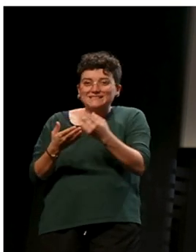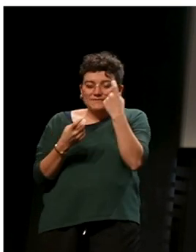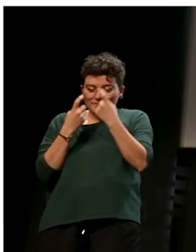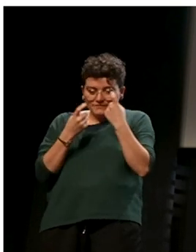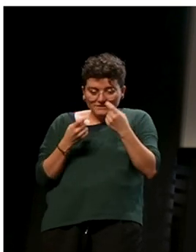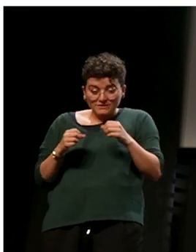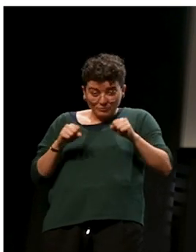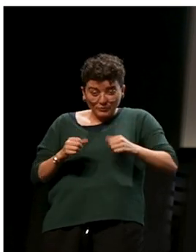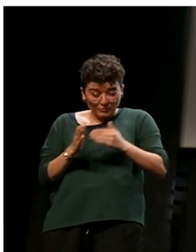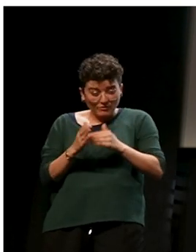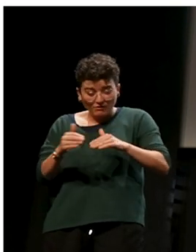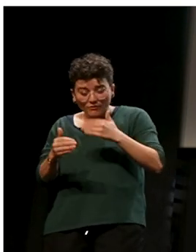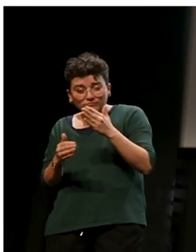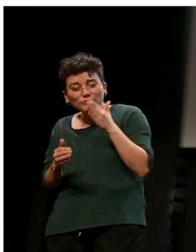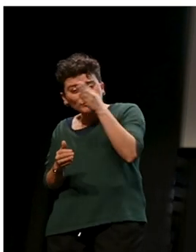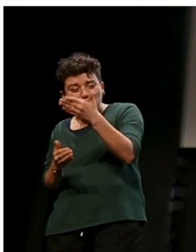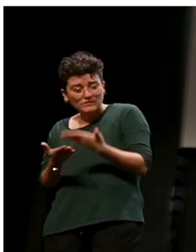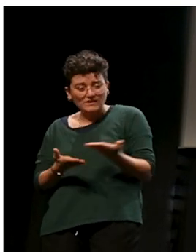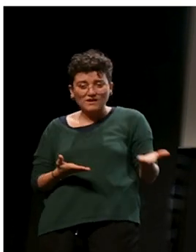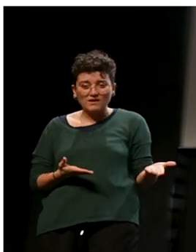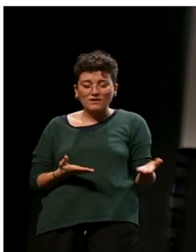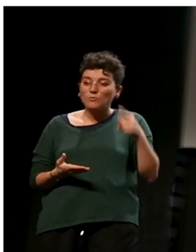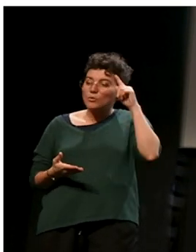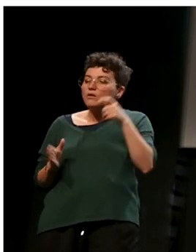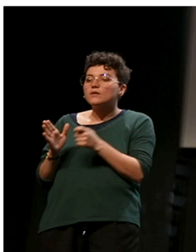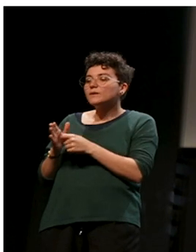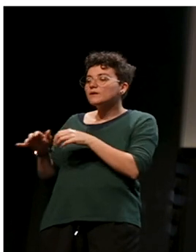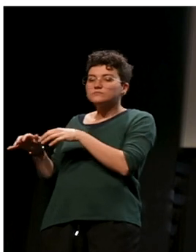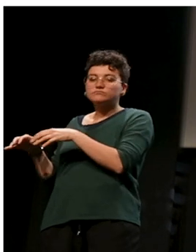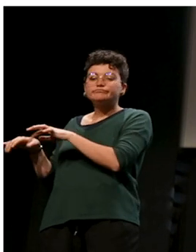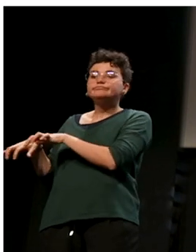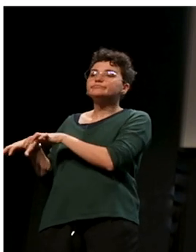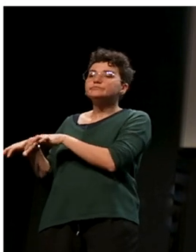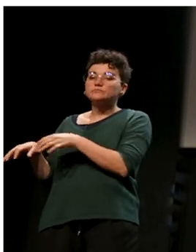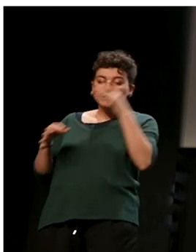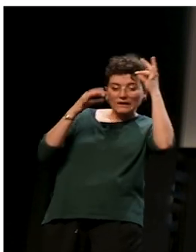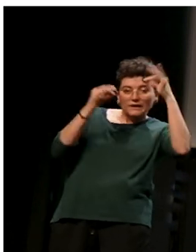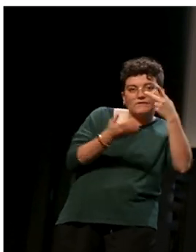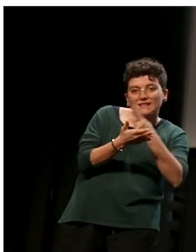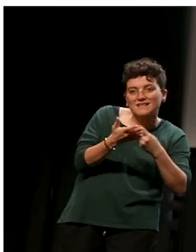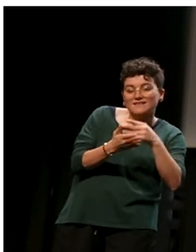envie de créer de l'image par le geste, etc. En fait, et du coup, qu'on va perdre en créativité.